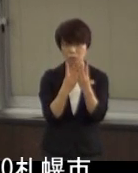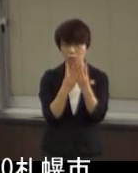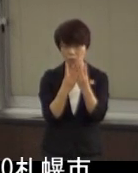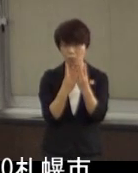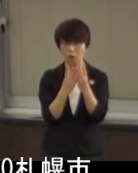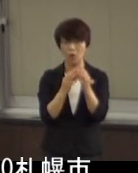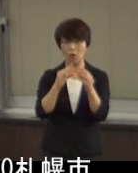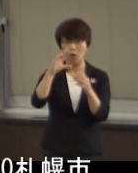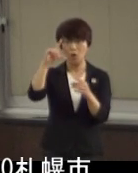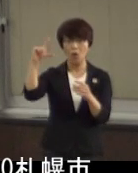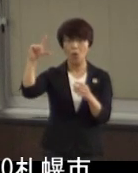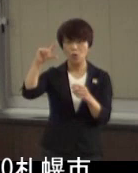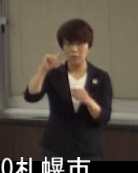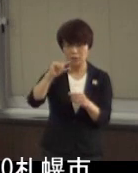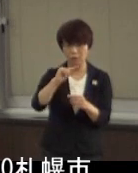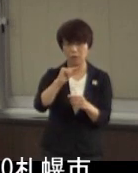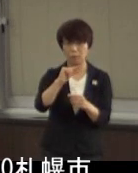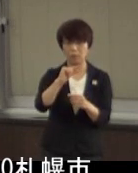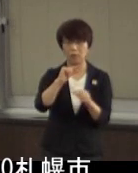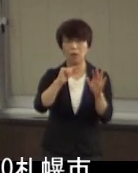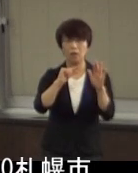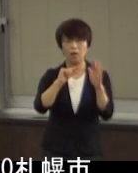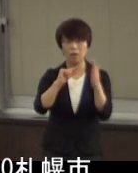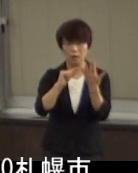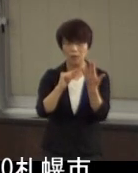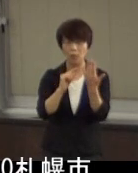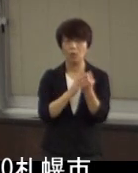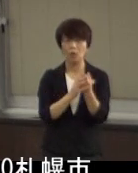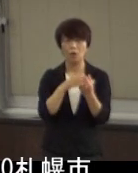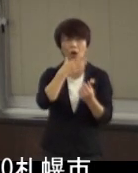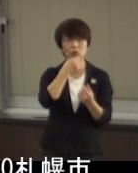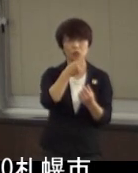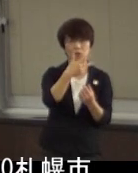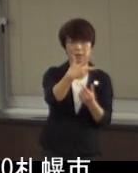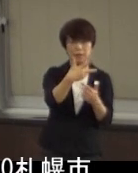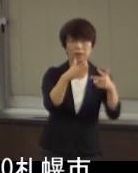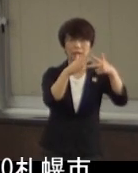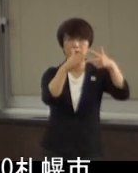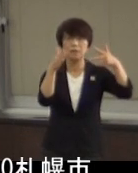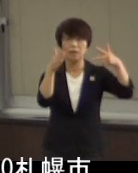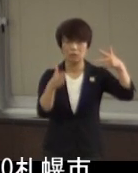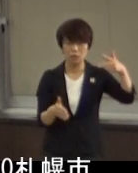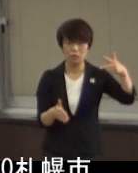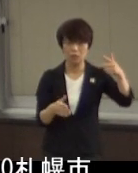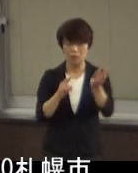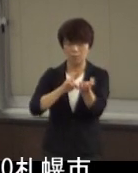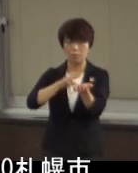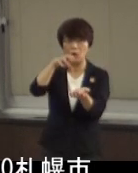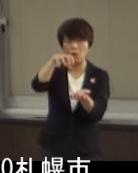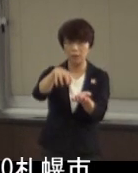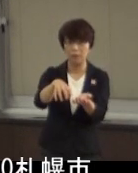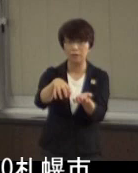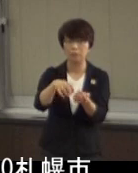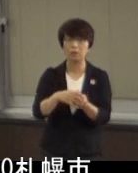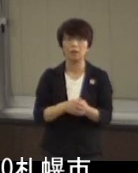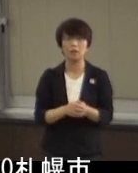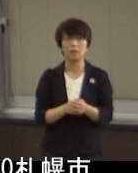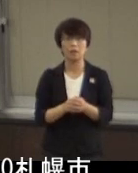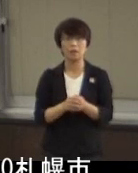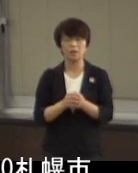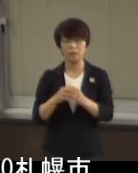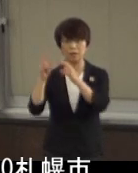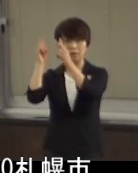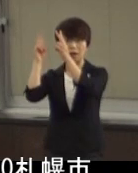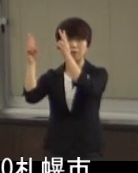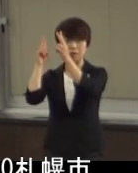ている状況にございます。一方で、福祉施設でありますとか病院、それから会